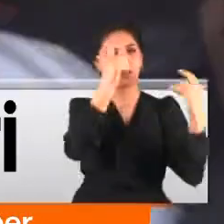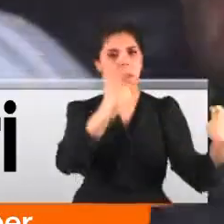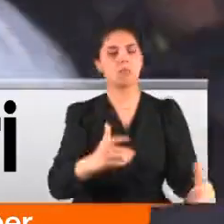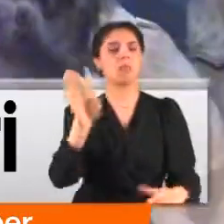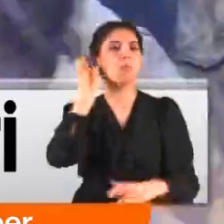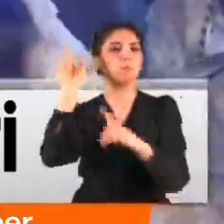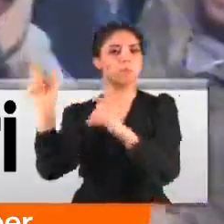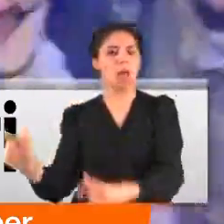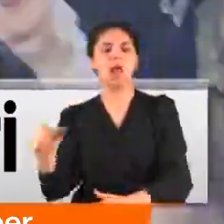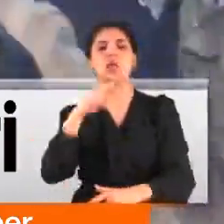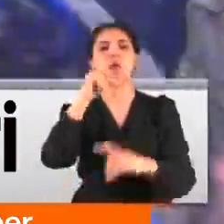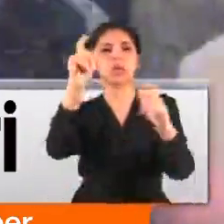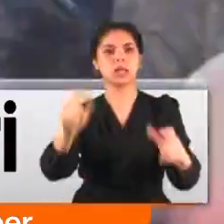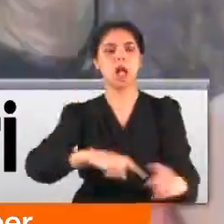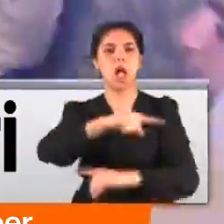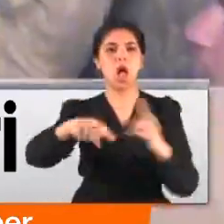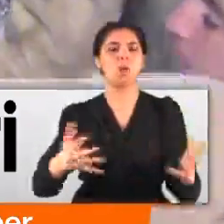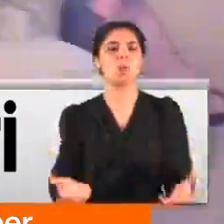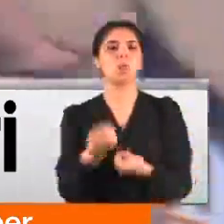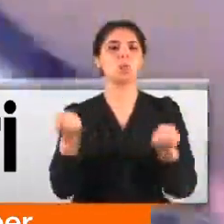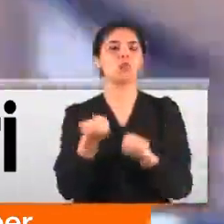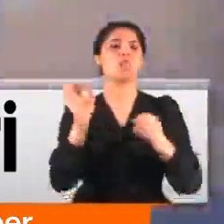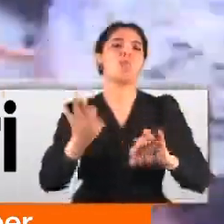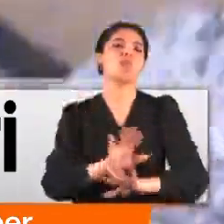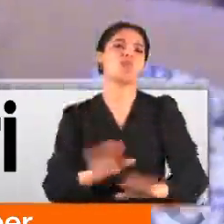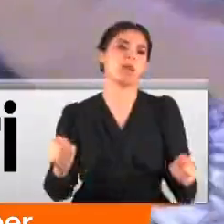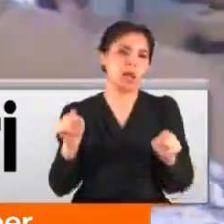ve İskenderun'da arama kurtarma çalışmalarına başlamıştı.